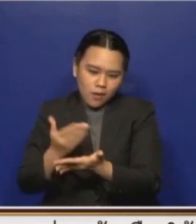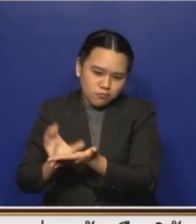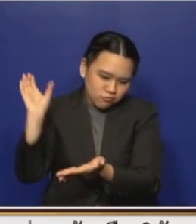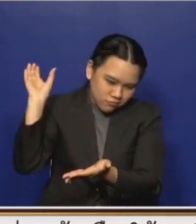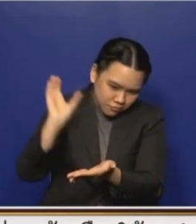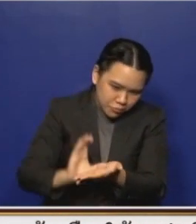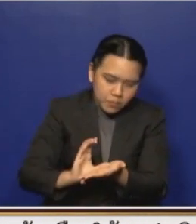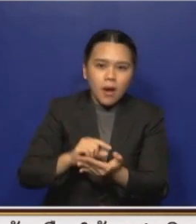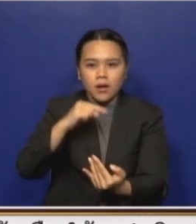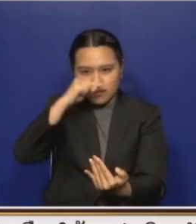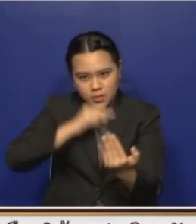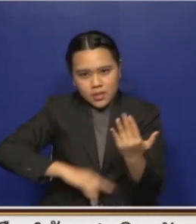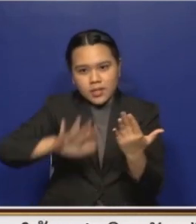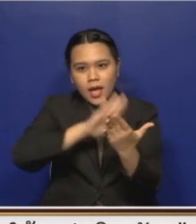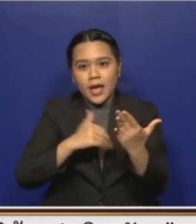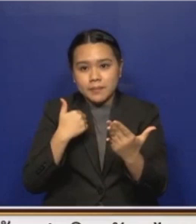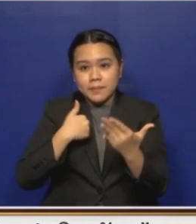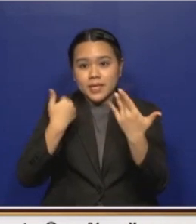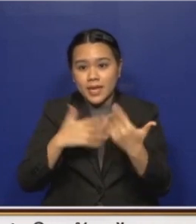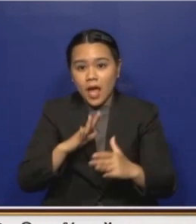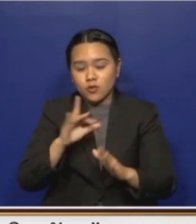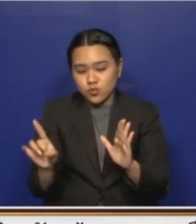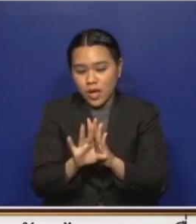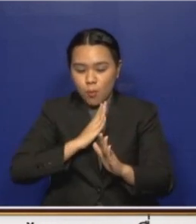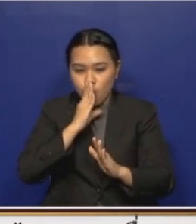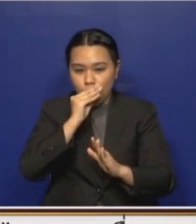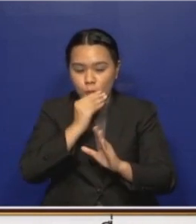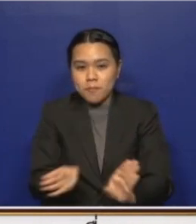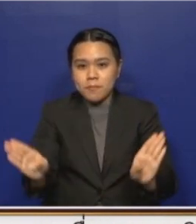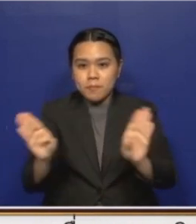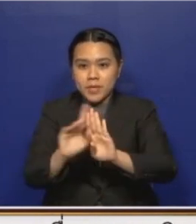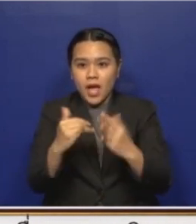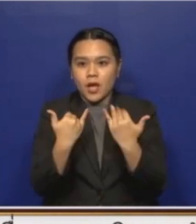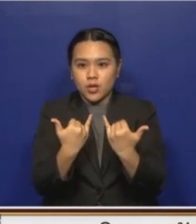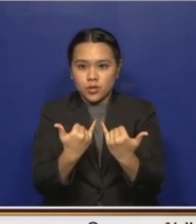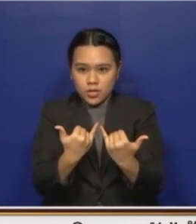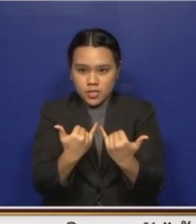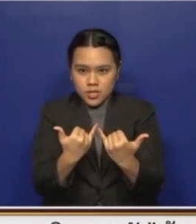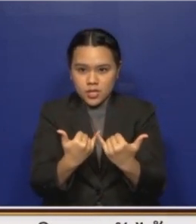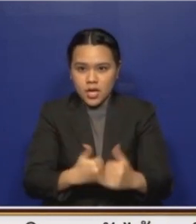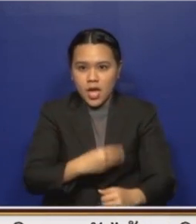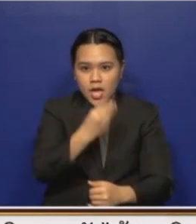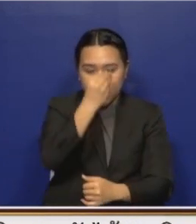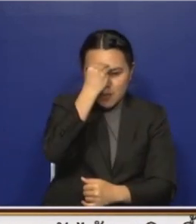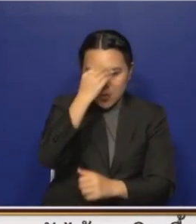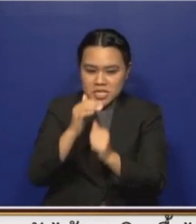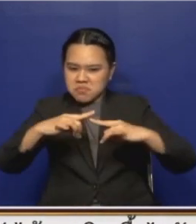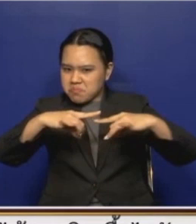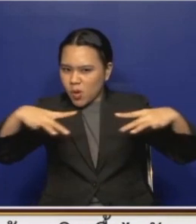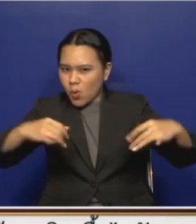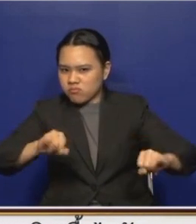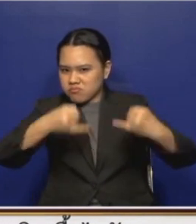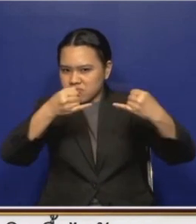นะฮะแต่ท่านเจรจาได้หรือเปล่านะฮะเดี๋ยวเราก็ได้รู้กันถ้าเจรจาได้การลงทุนก้อนมหาศาลก็จะมา